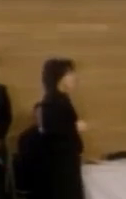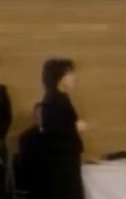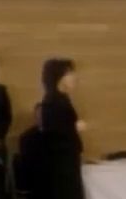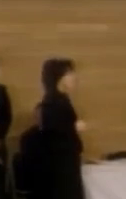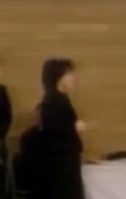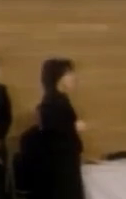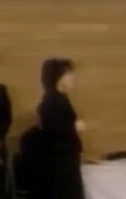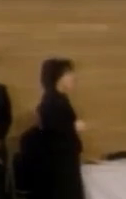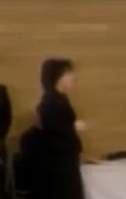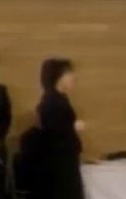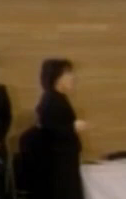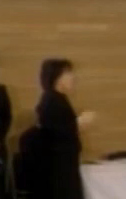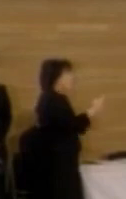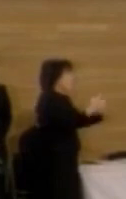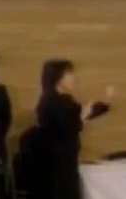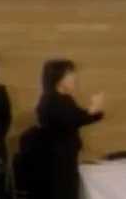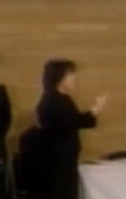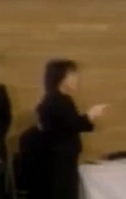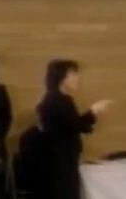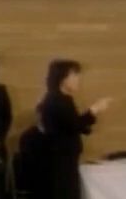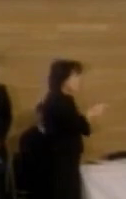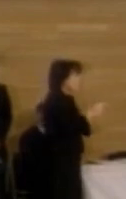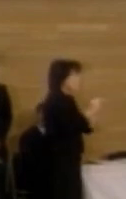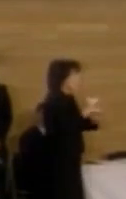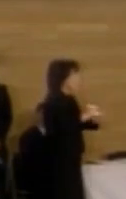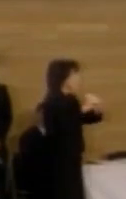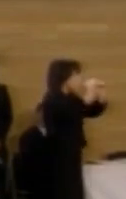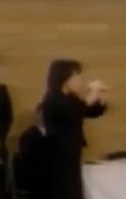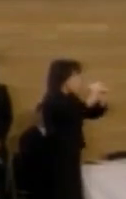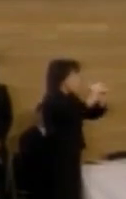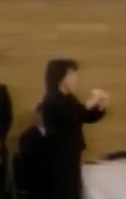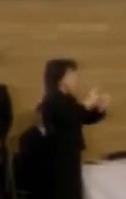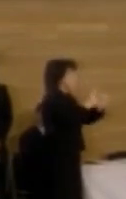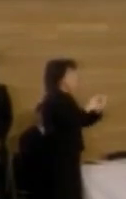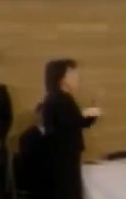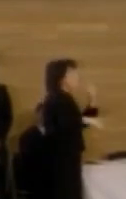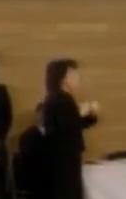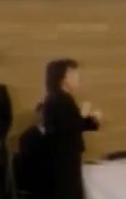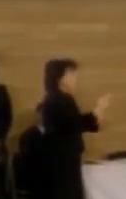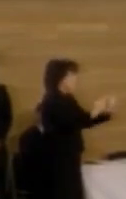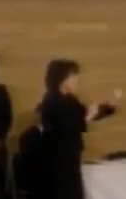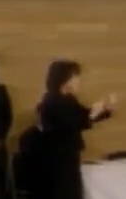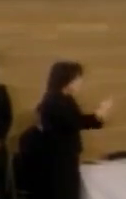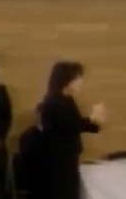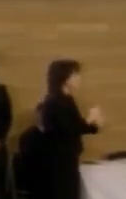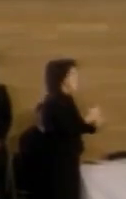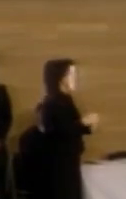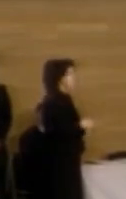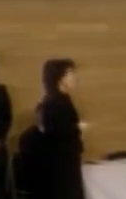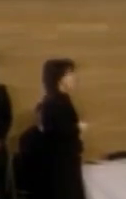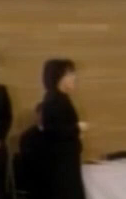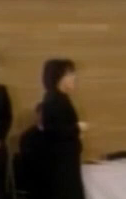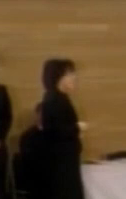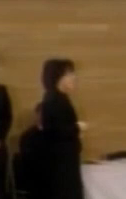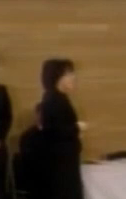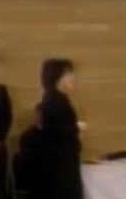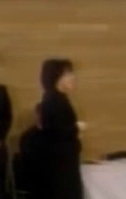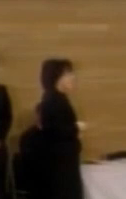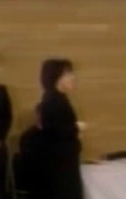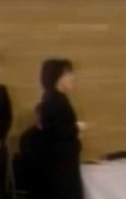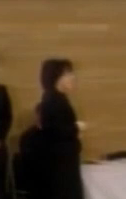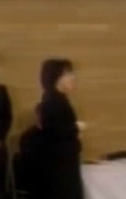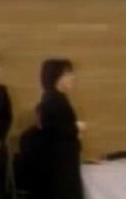救助された時、大人たちに勝って中学生の姿もありました。しか